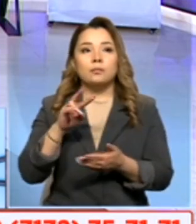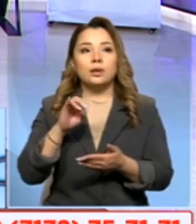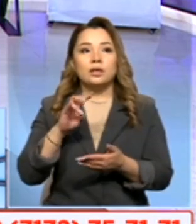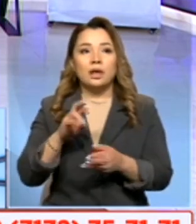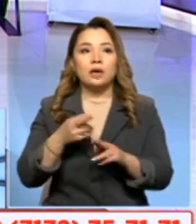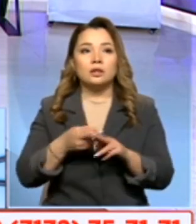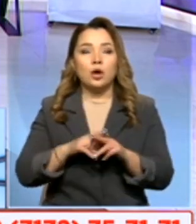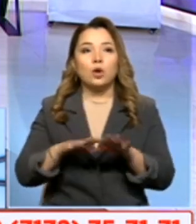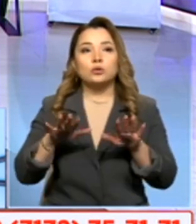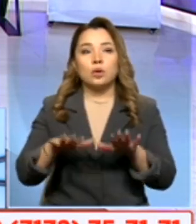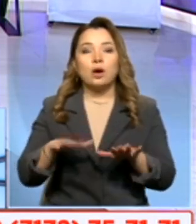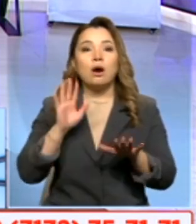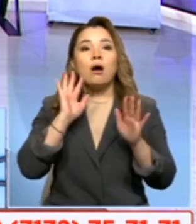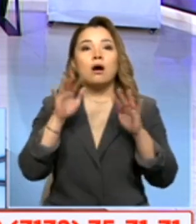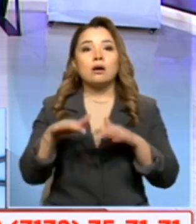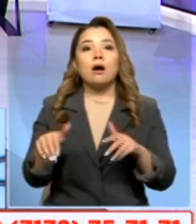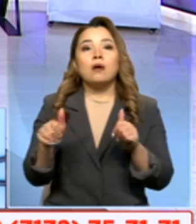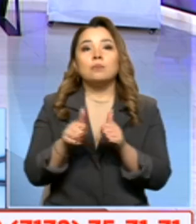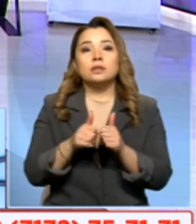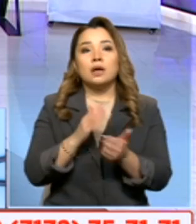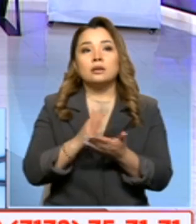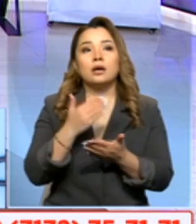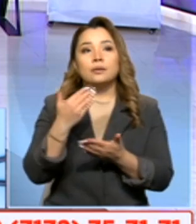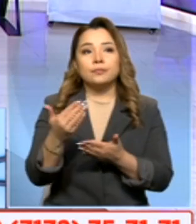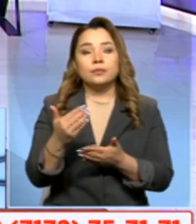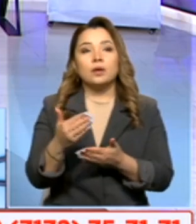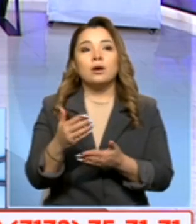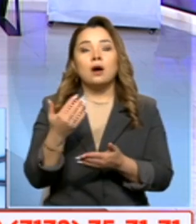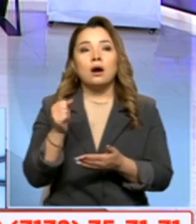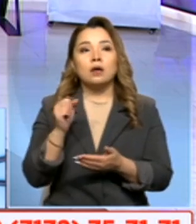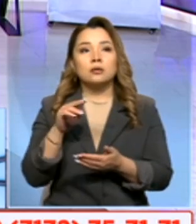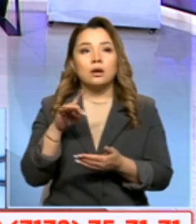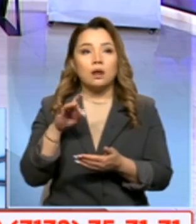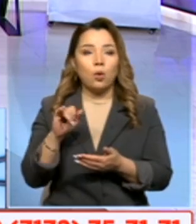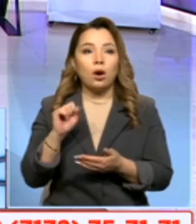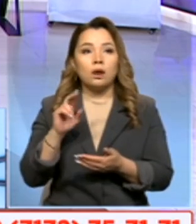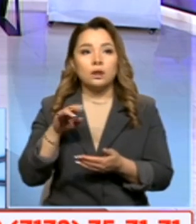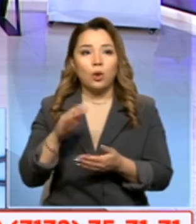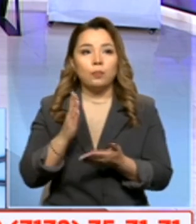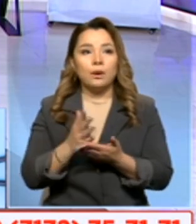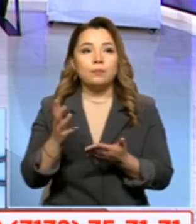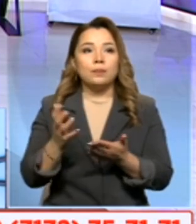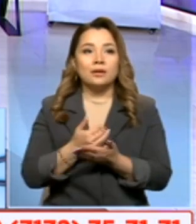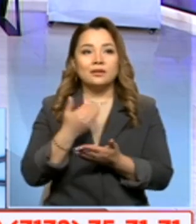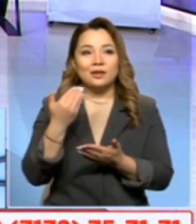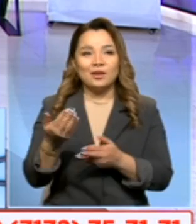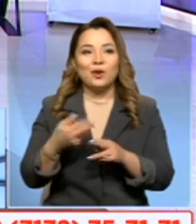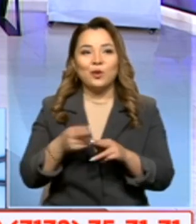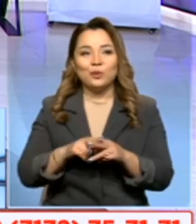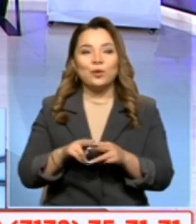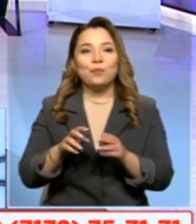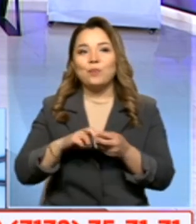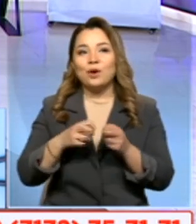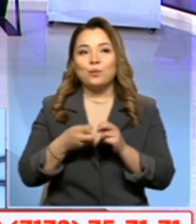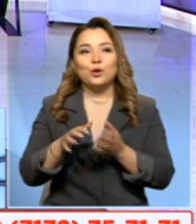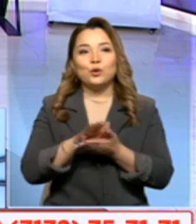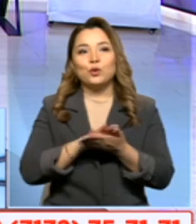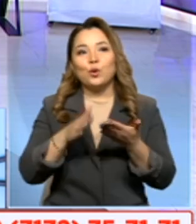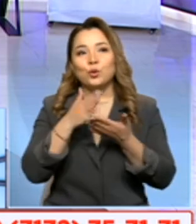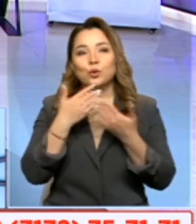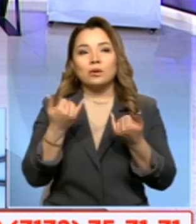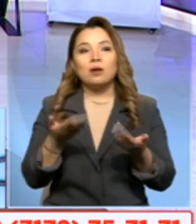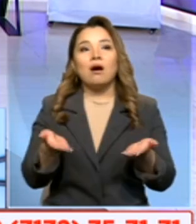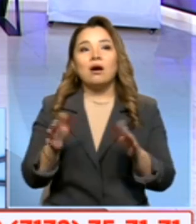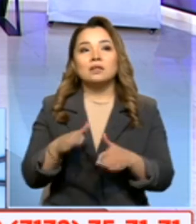зонадамыз. Тек Каспий теңізінің қасында жүрген ақтауларға повезло, оларда ондай проблема жоқ. А